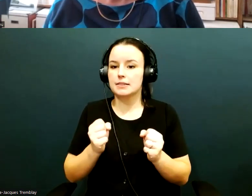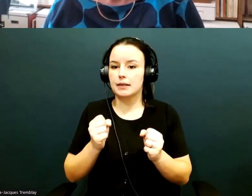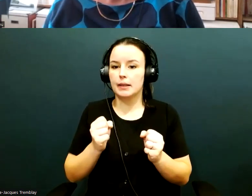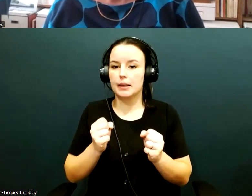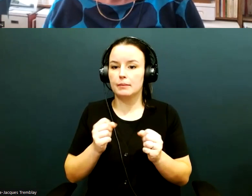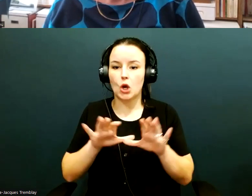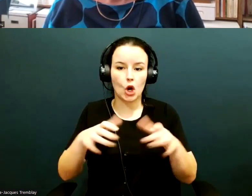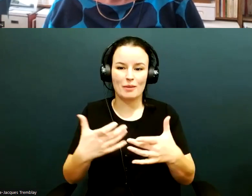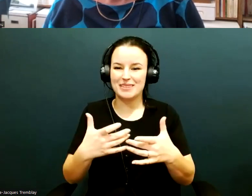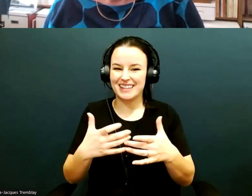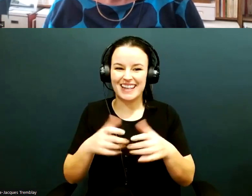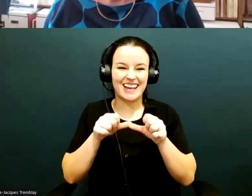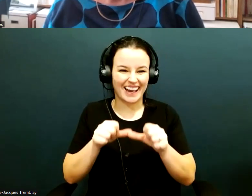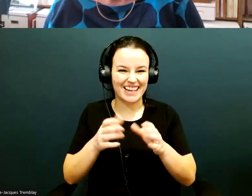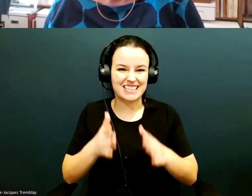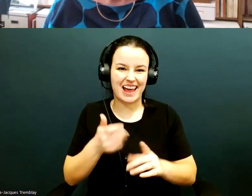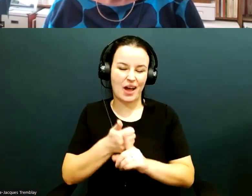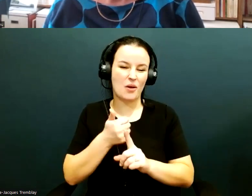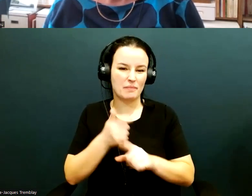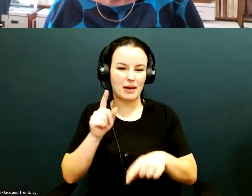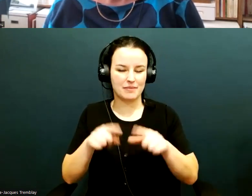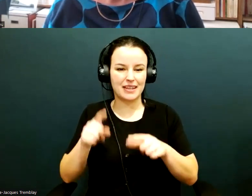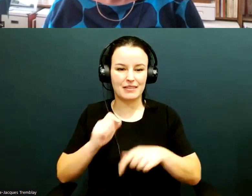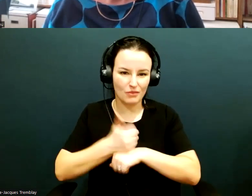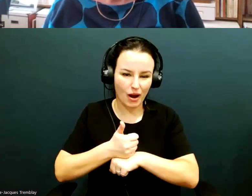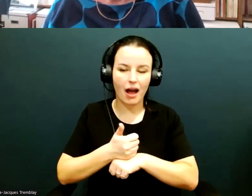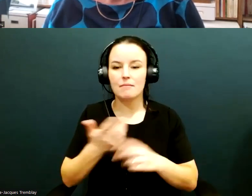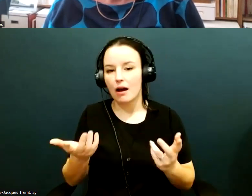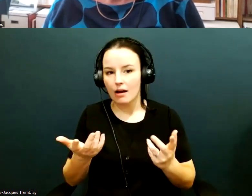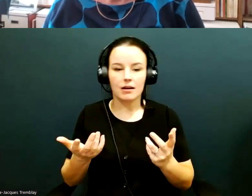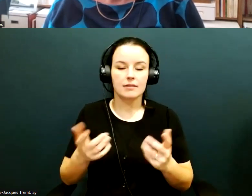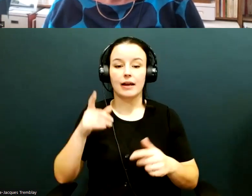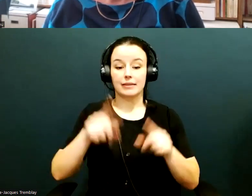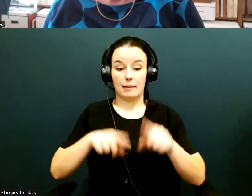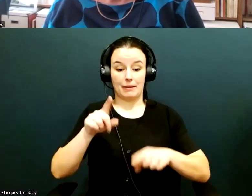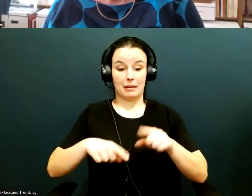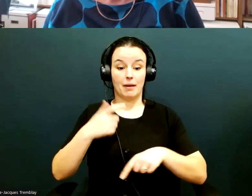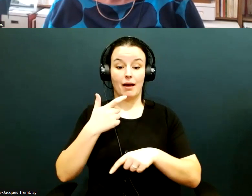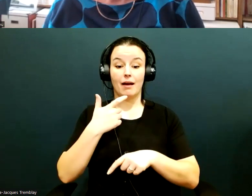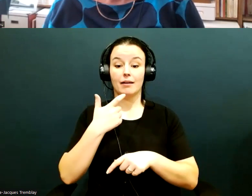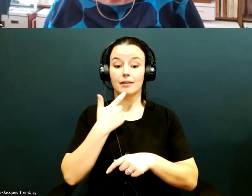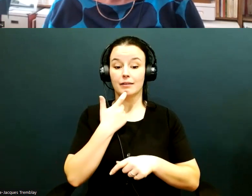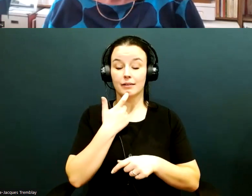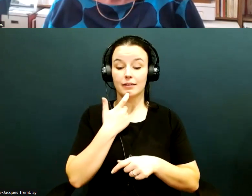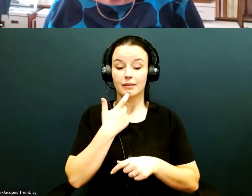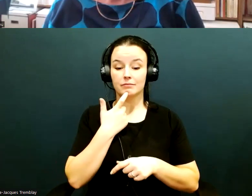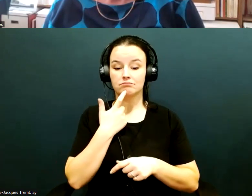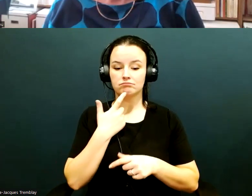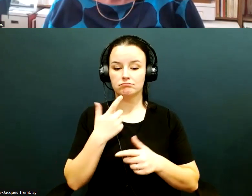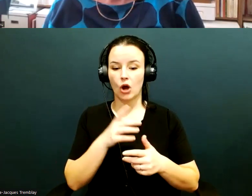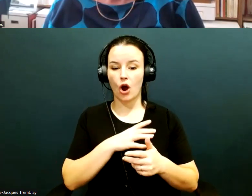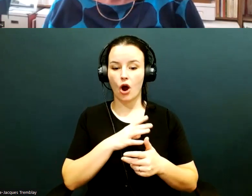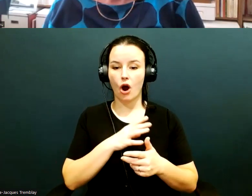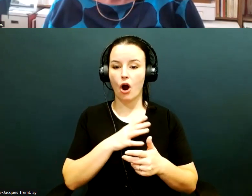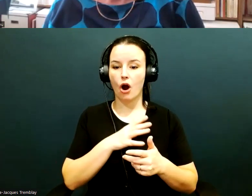résidences, le comité de résidence est bien impliqué aussi dans cet aspect-là. Donc, une fois qu'on a une espèce de banc,